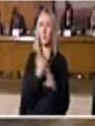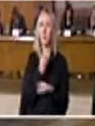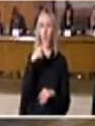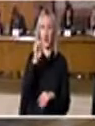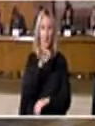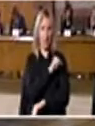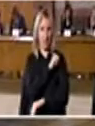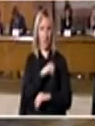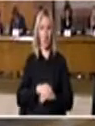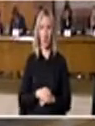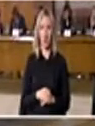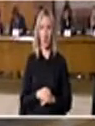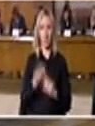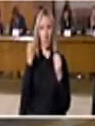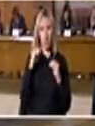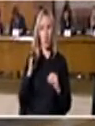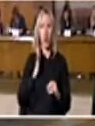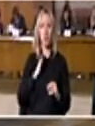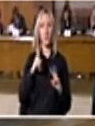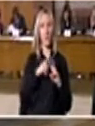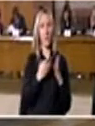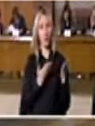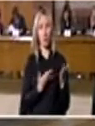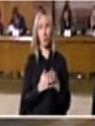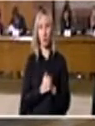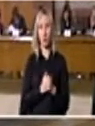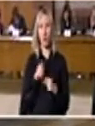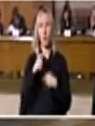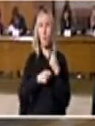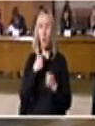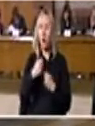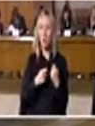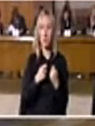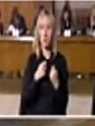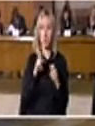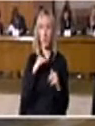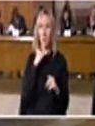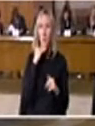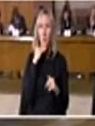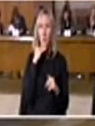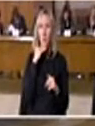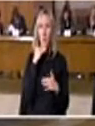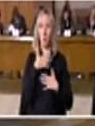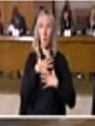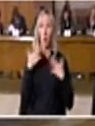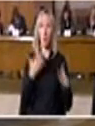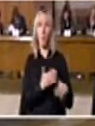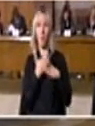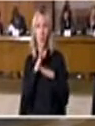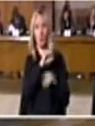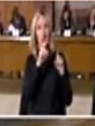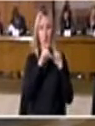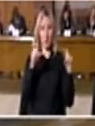2015. godine. Poštovana gospođo Petrušić, u ovom poslu imamo zaista veliku pomoć vaše institucije i